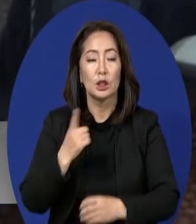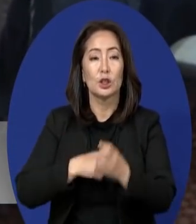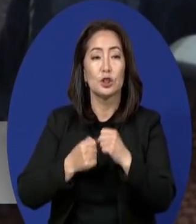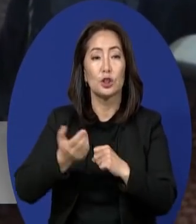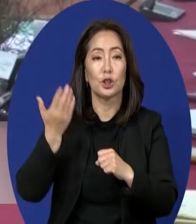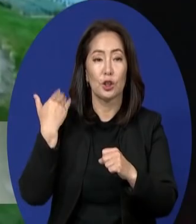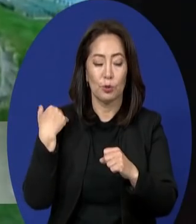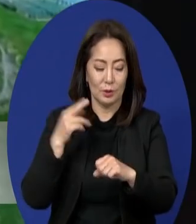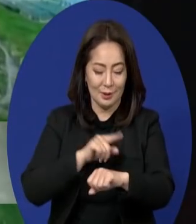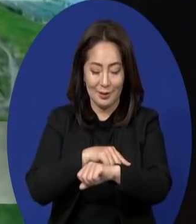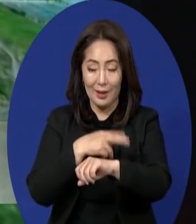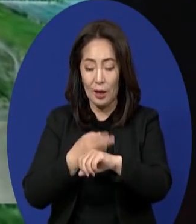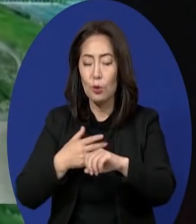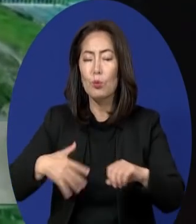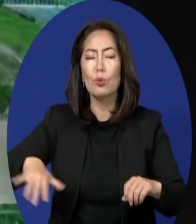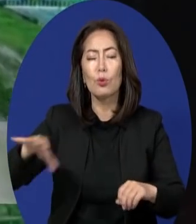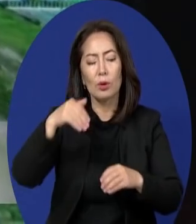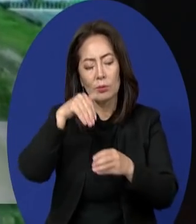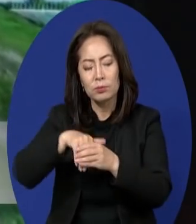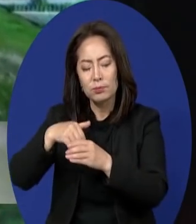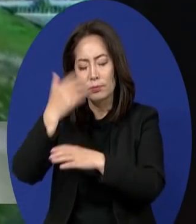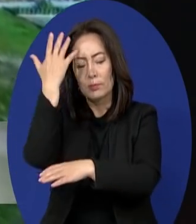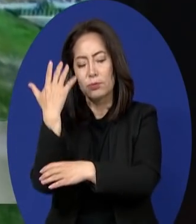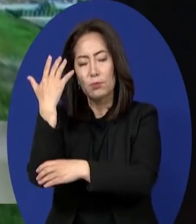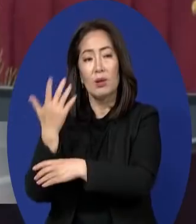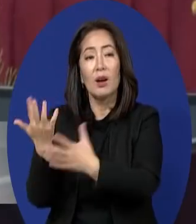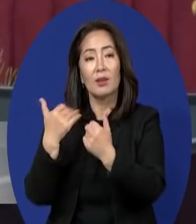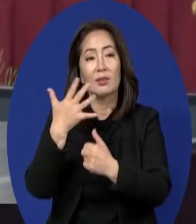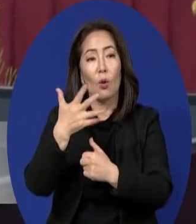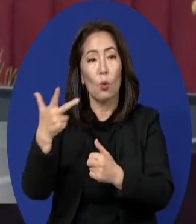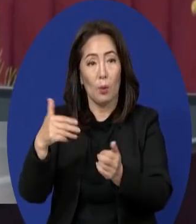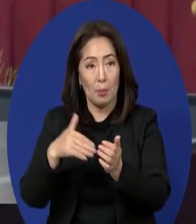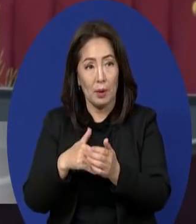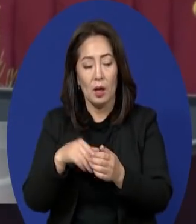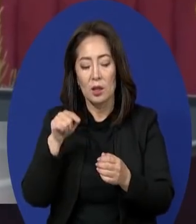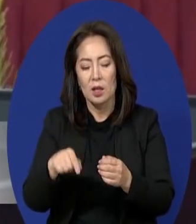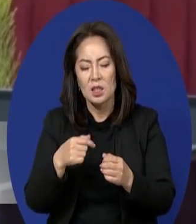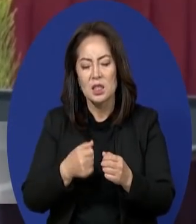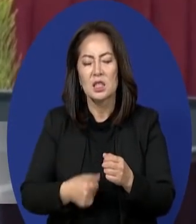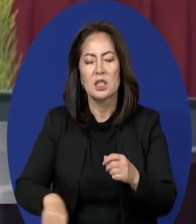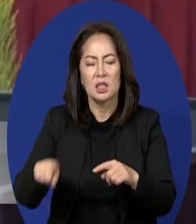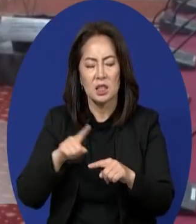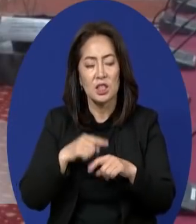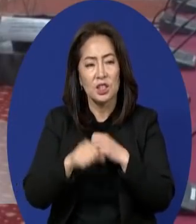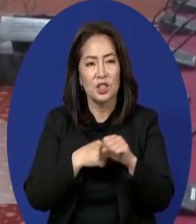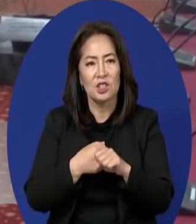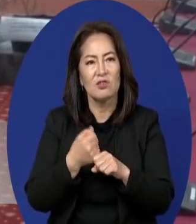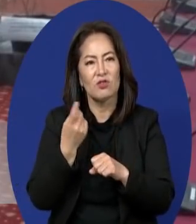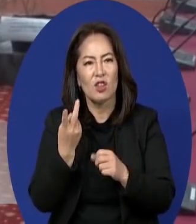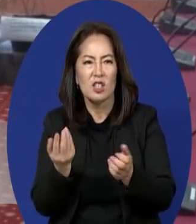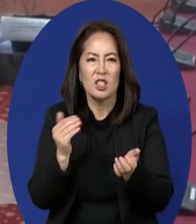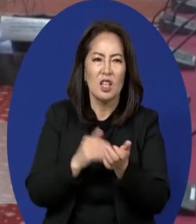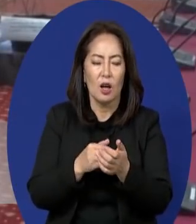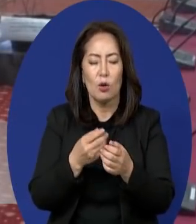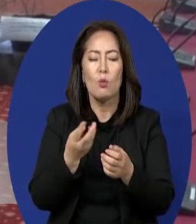дарханчууд 53,000 мод тарьсан. Аянд нэгдснээр 10-аас 20 дахин их мод тарина. Ингэхдээ иргэн бүр нийтийн эзэмшлийн